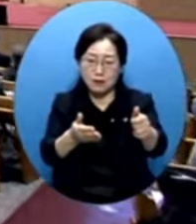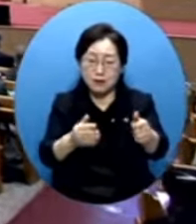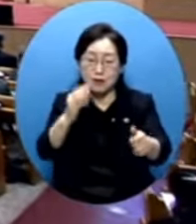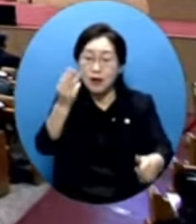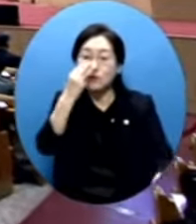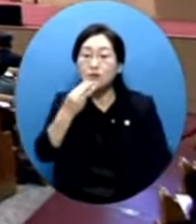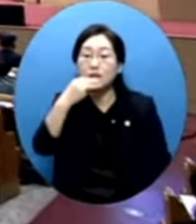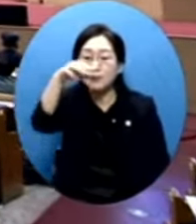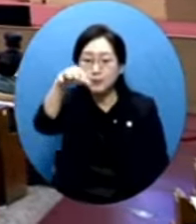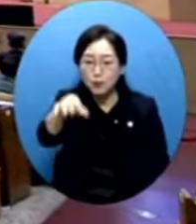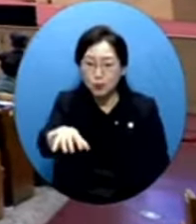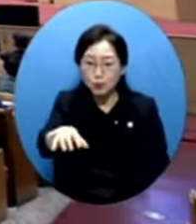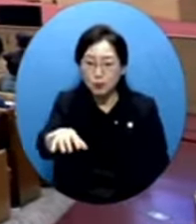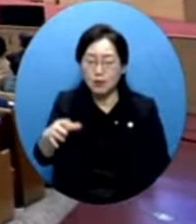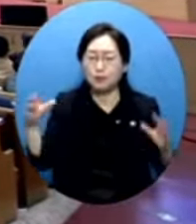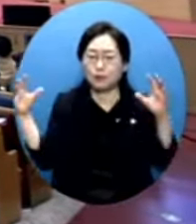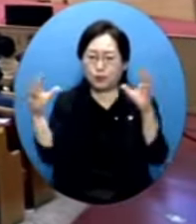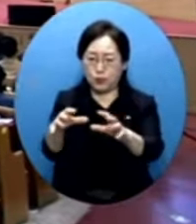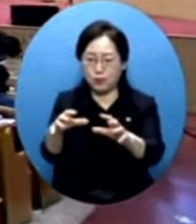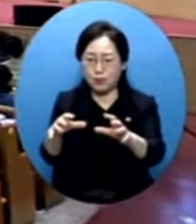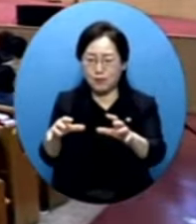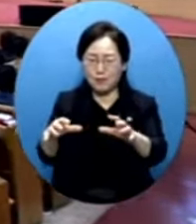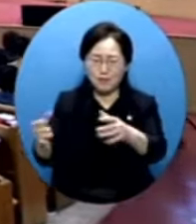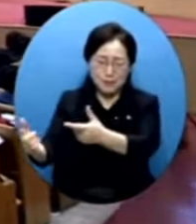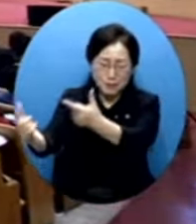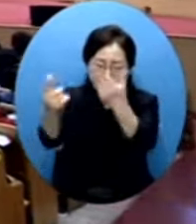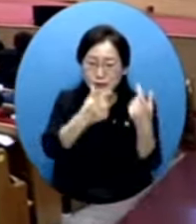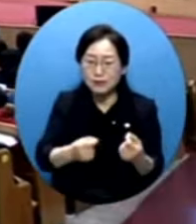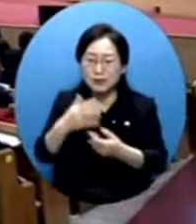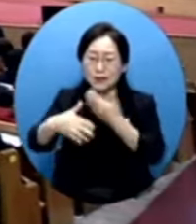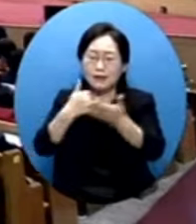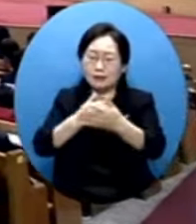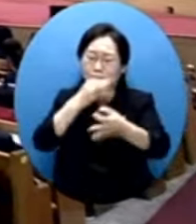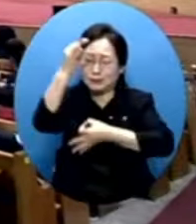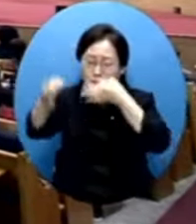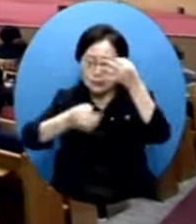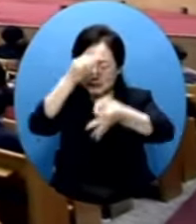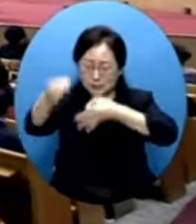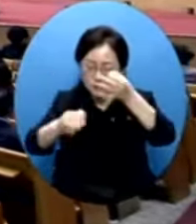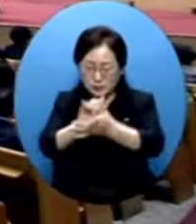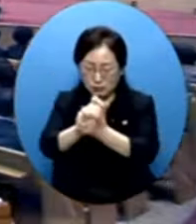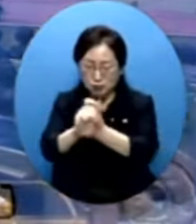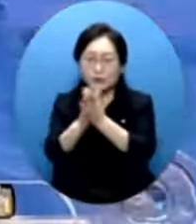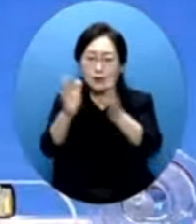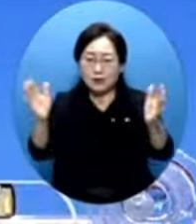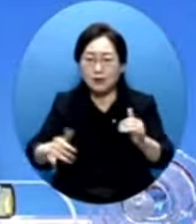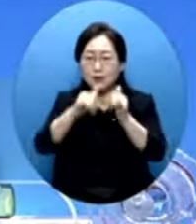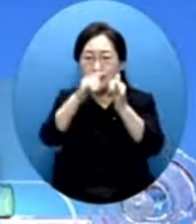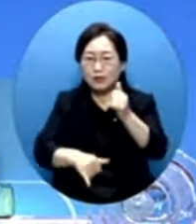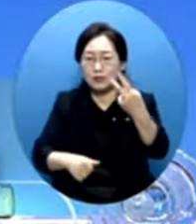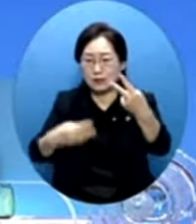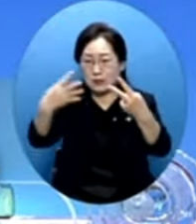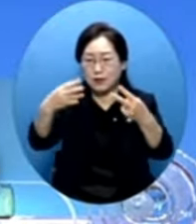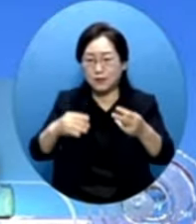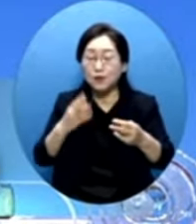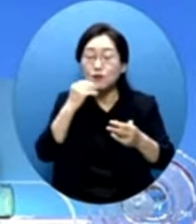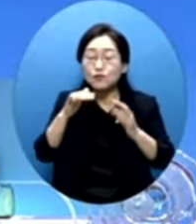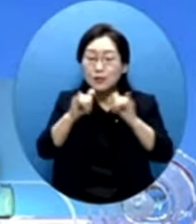예루살렘 성전에 모여 다 같이 주 앞에 부르짖어 기도하기 시작했습니다 역장 4절입니다